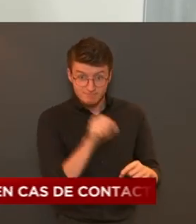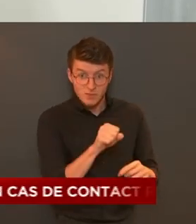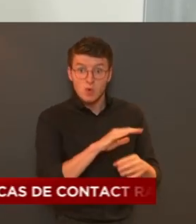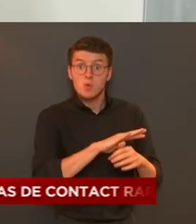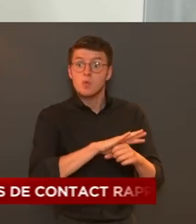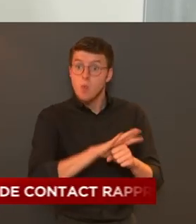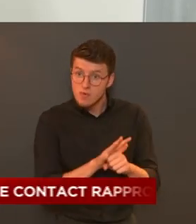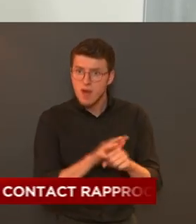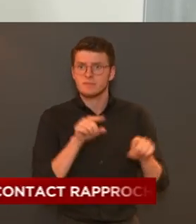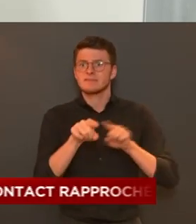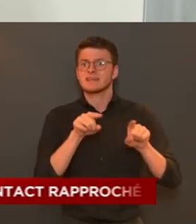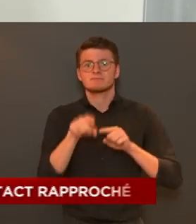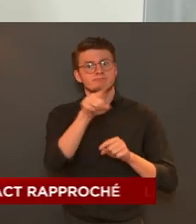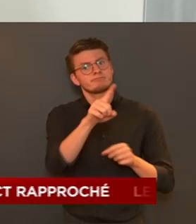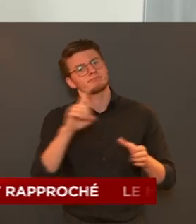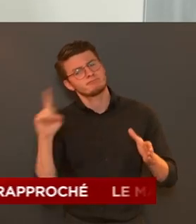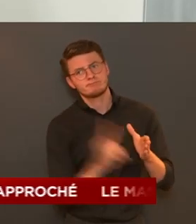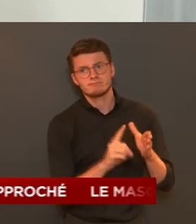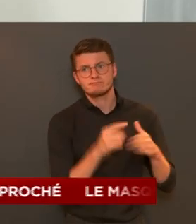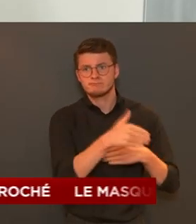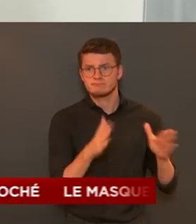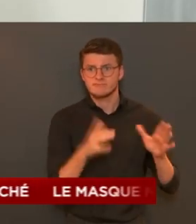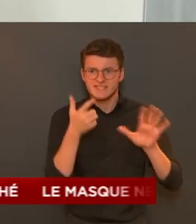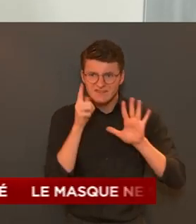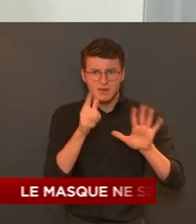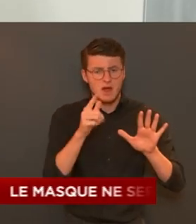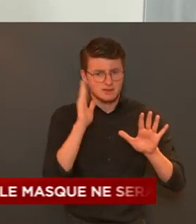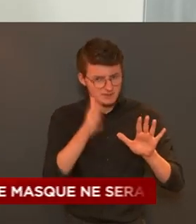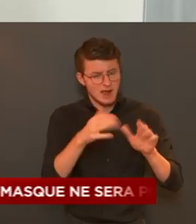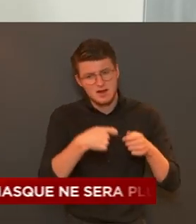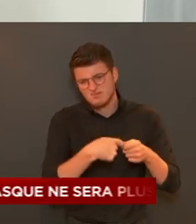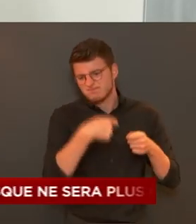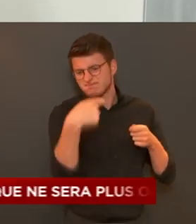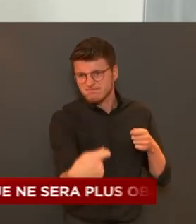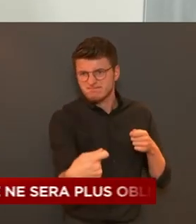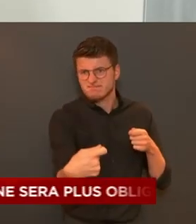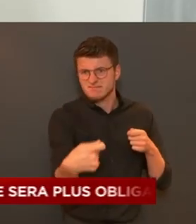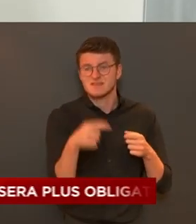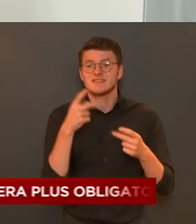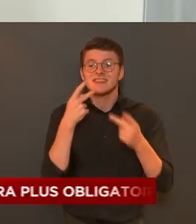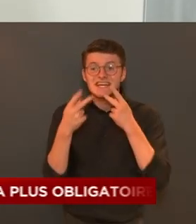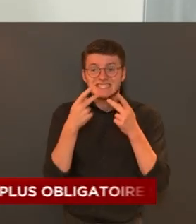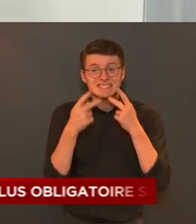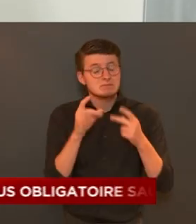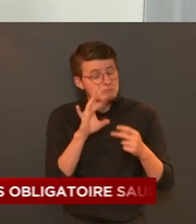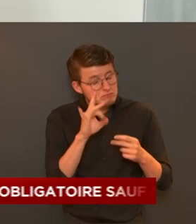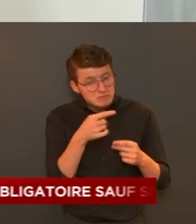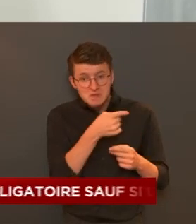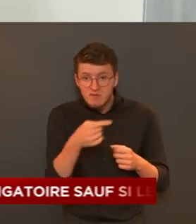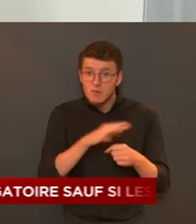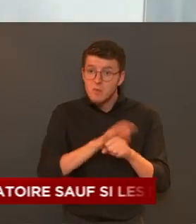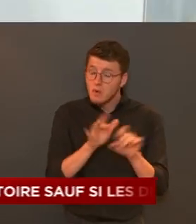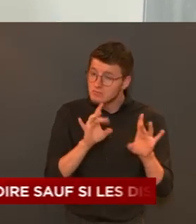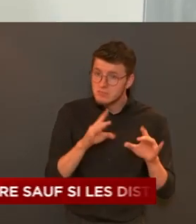positif, votre quarantaine sera prolongée de 7 jours. Si le test est négatif,